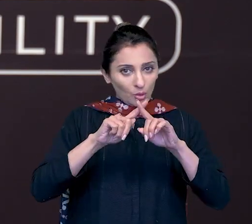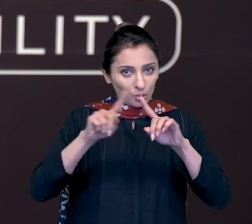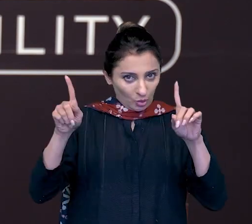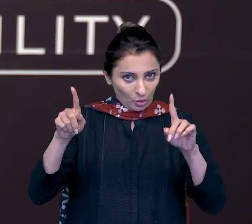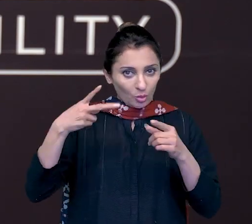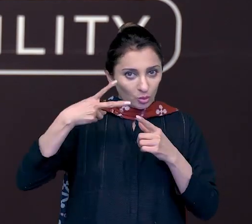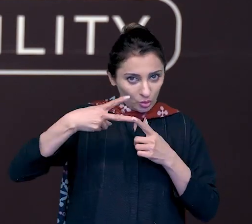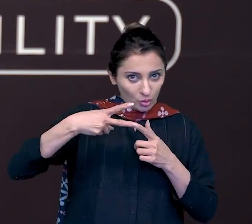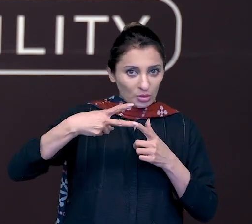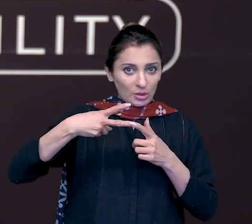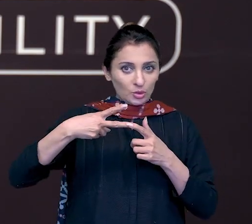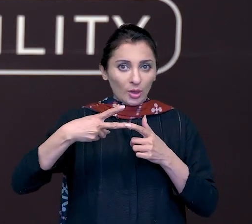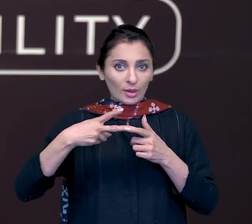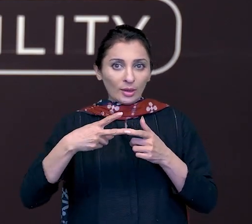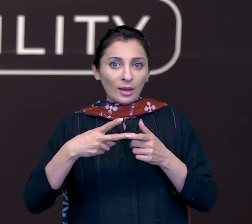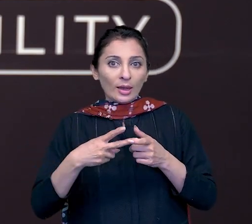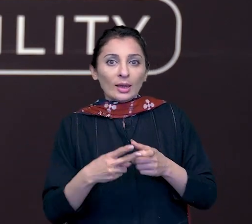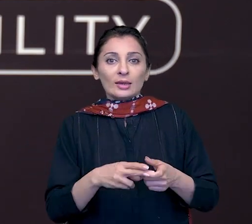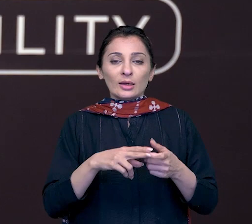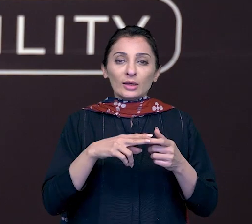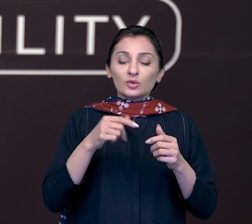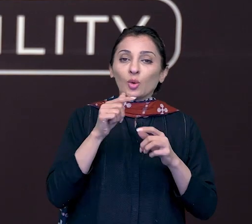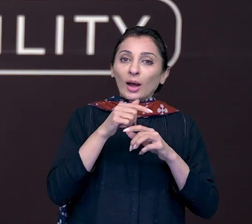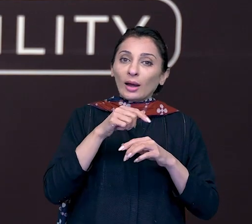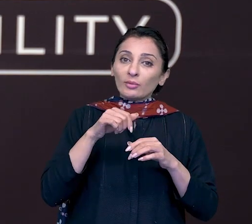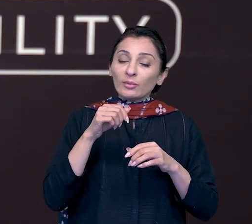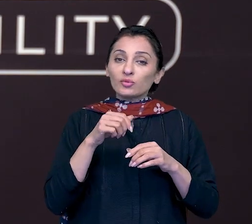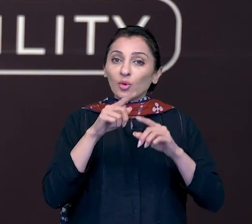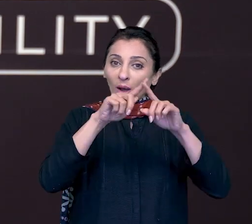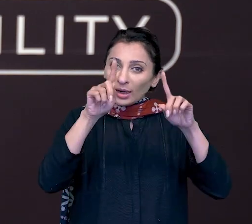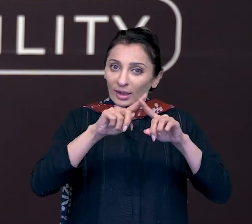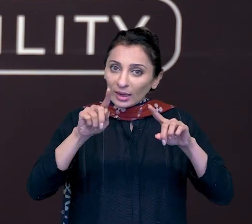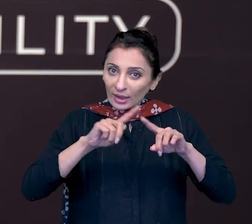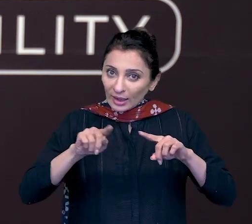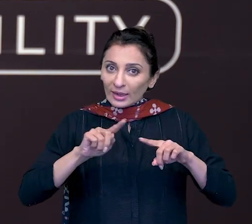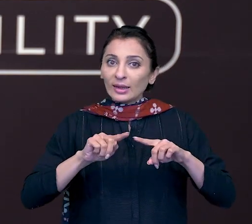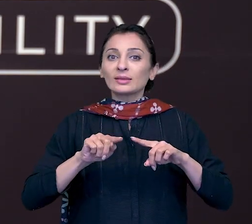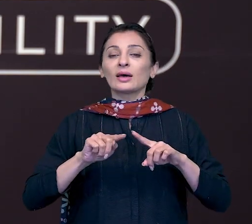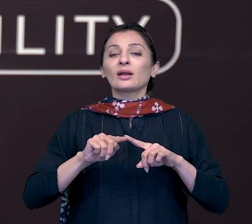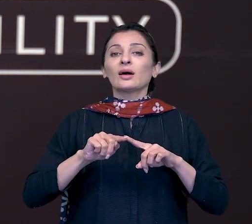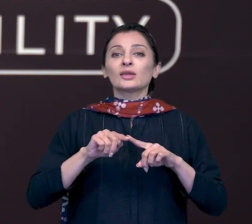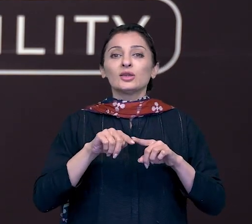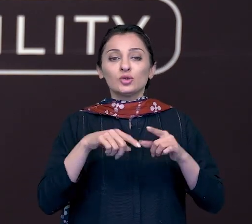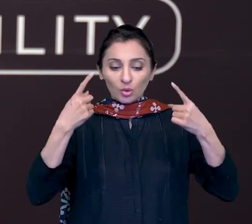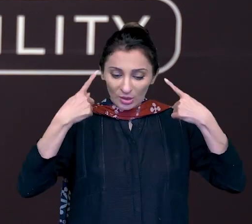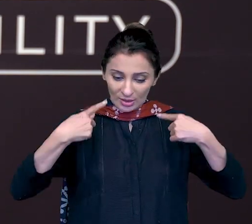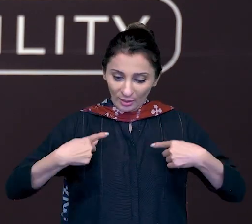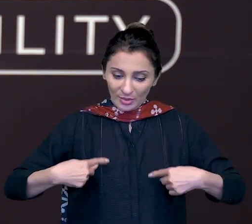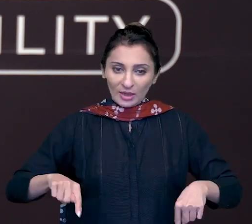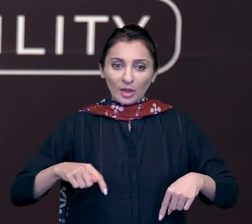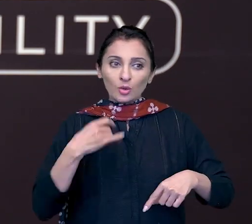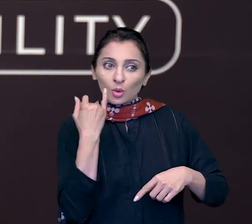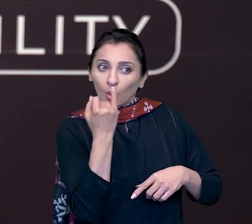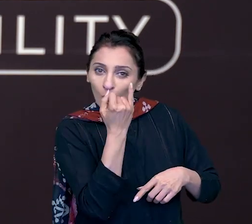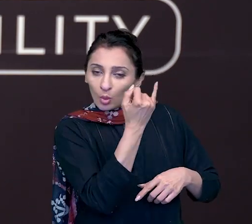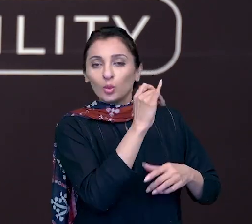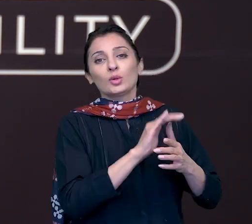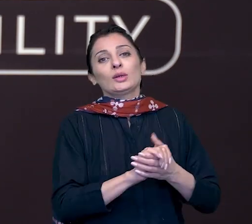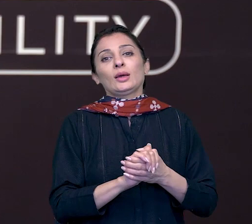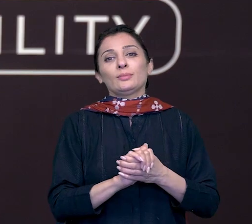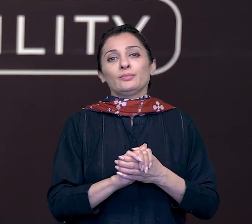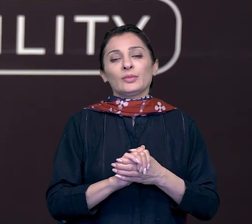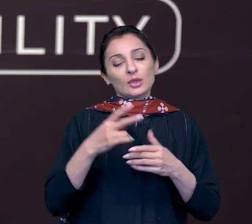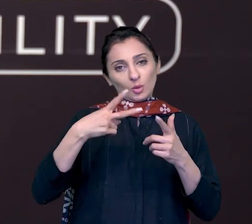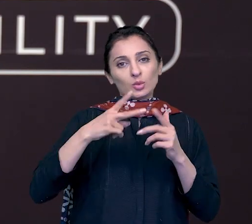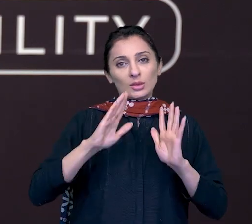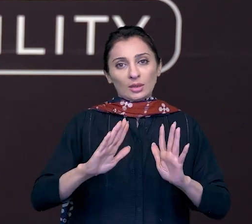कहते हैं सर्च फॉर एक्स्ट्रा टेरेस्ट्रियल इंटेलिजेंट लाइफ, और वो ज़िंदगी होती है इंसान की तरह की